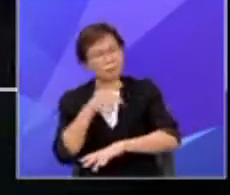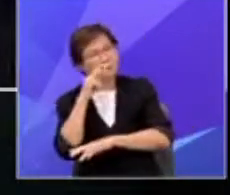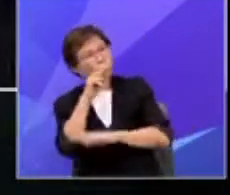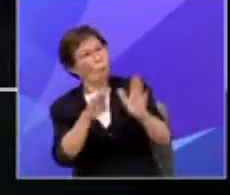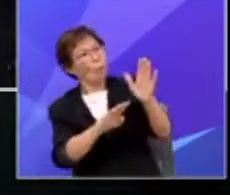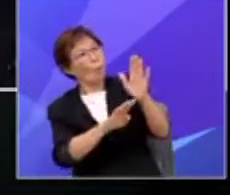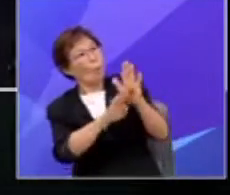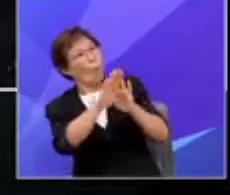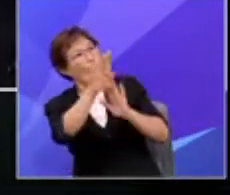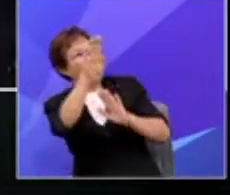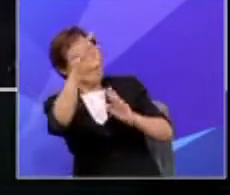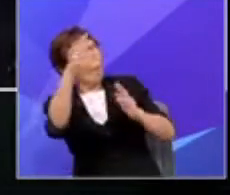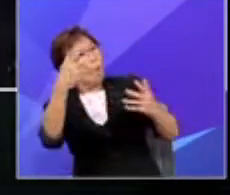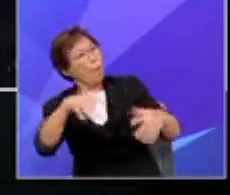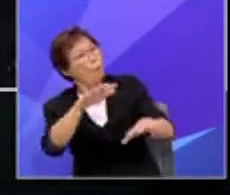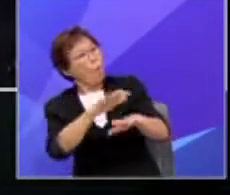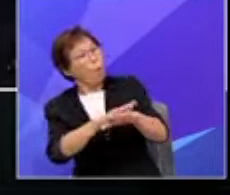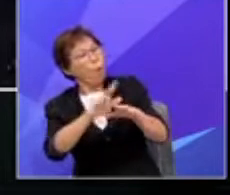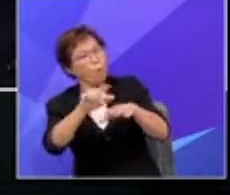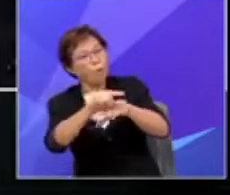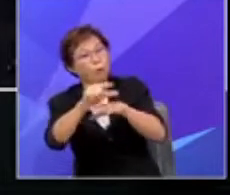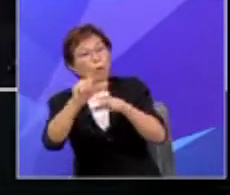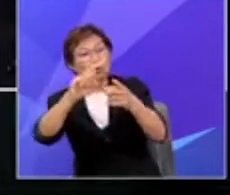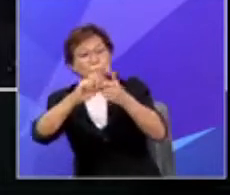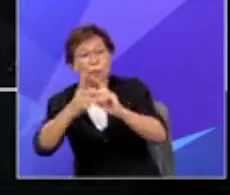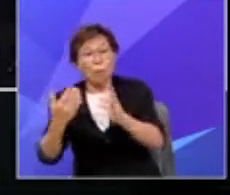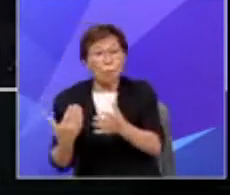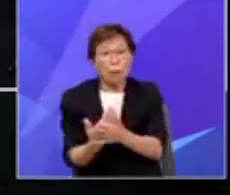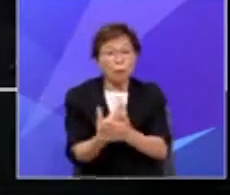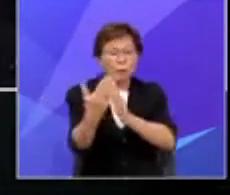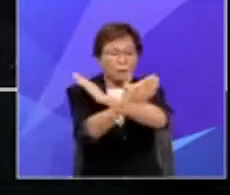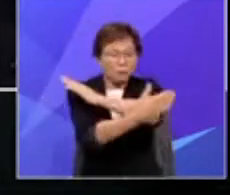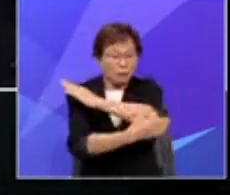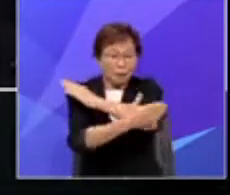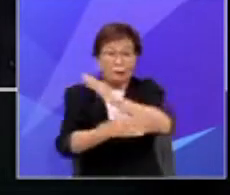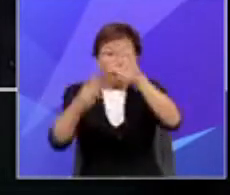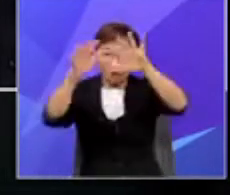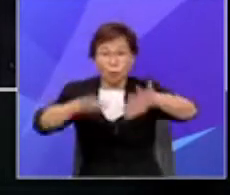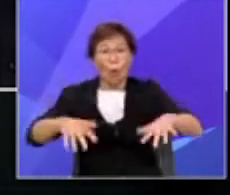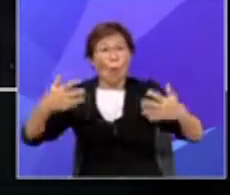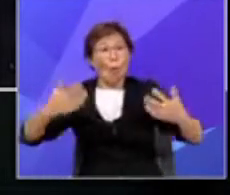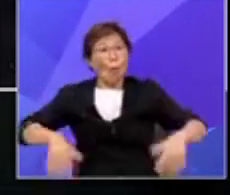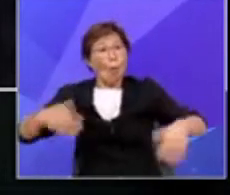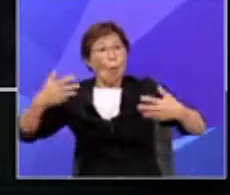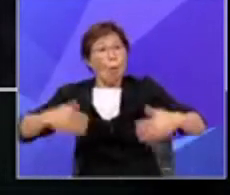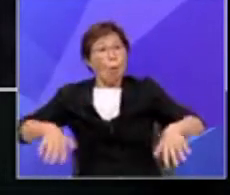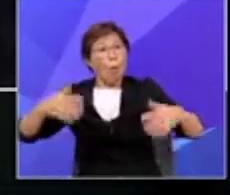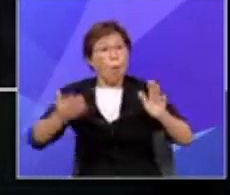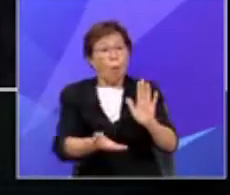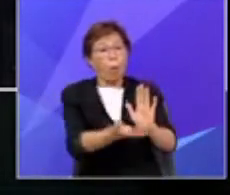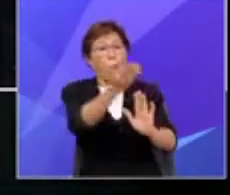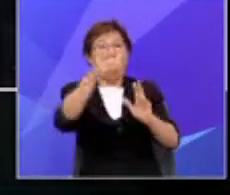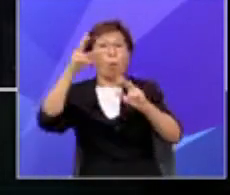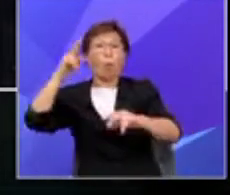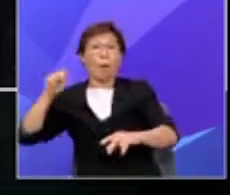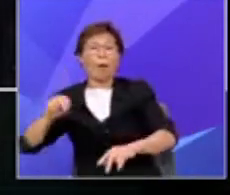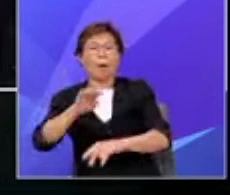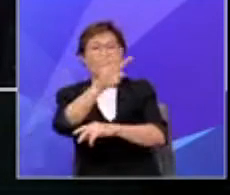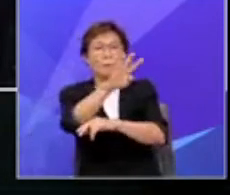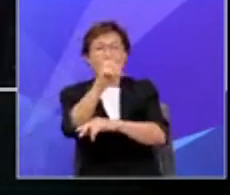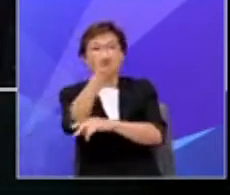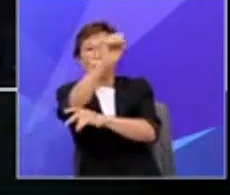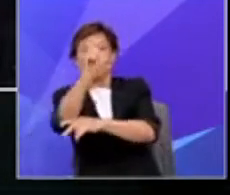pertumbuhan pengguna distal baru dikalangan negara ASEAN boleh dikatakan menjeda dimana Vietnam